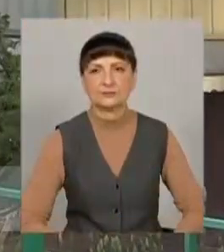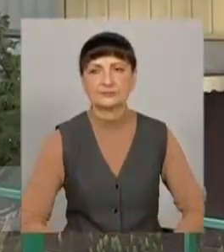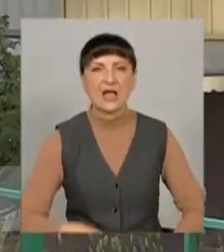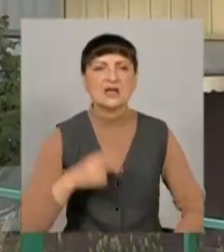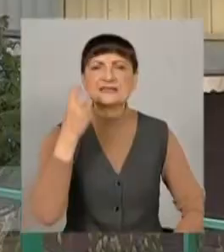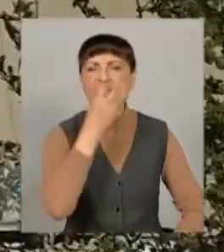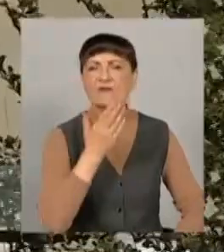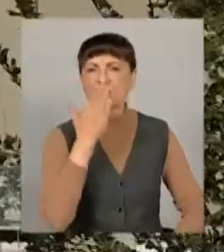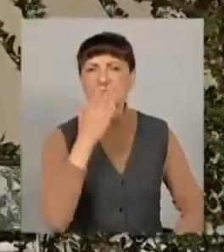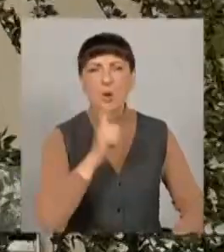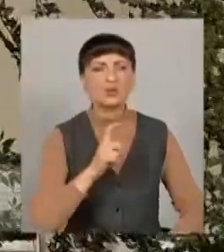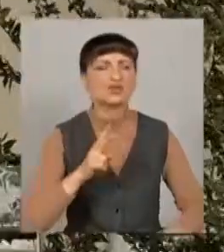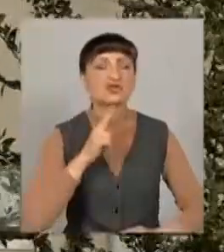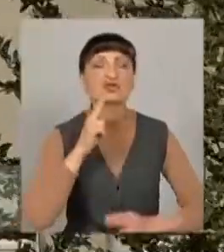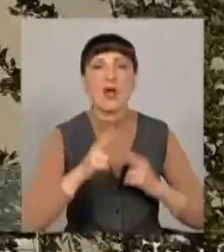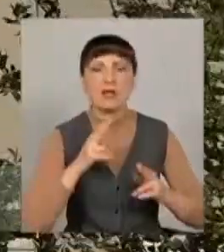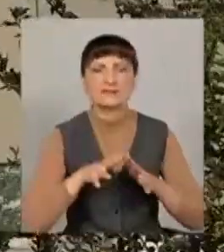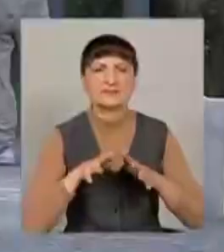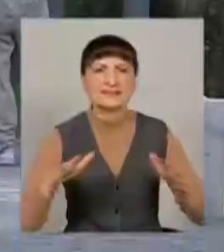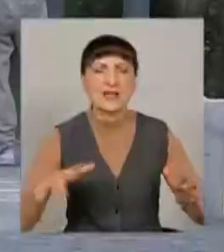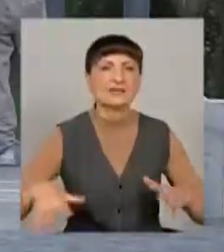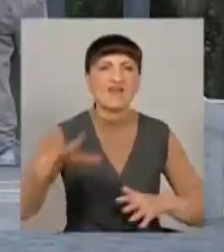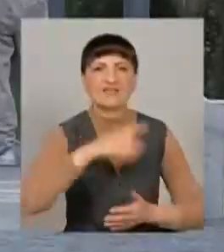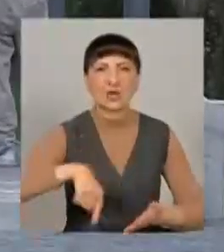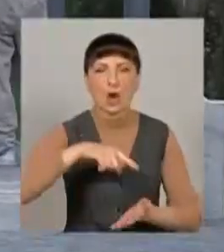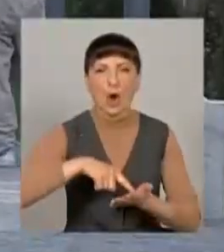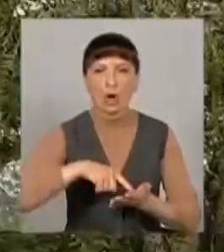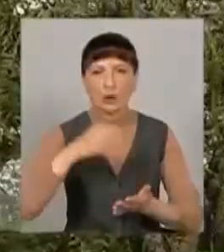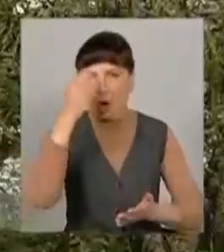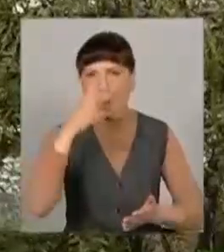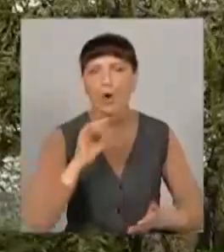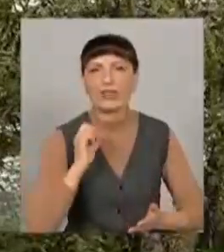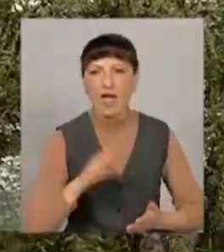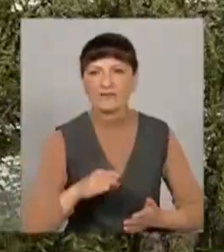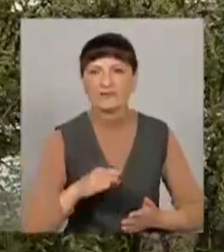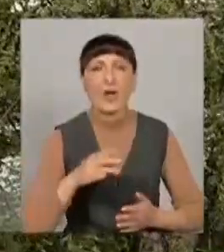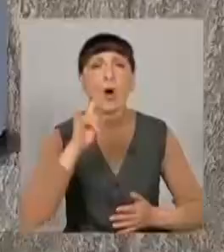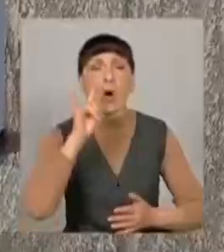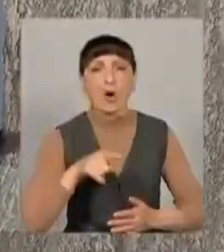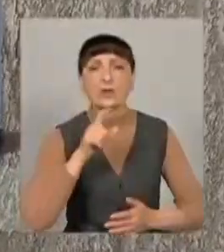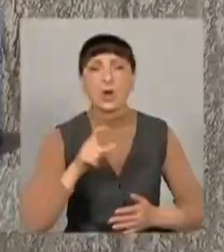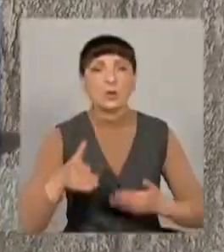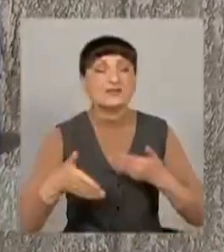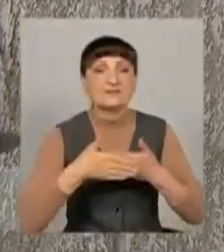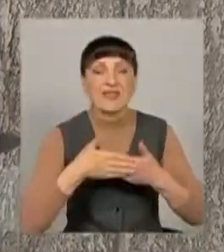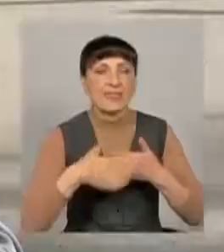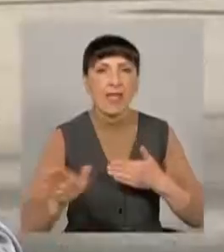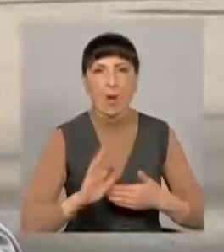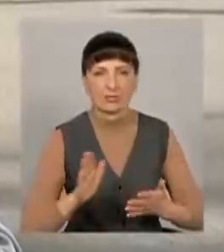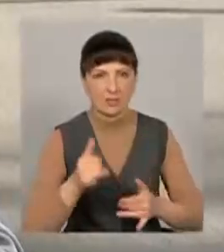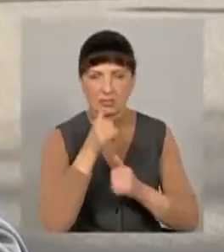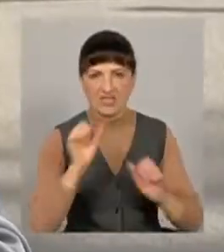Зловонный запах, негодуют люди, распространился практически на весь город. Несмотря на духоту, окна в доме жители предпочитают не